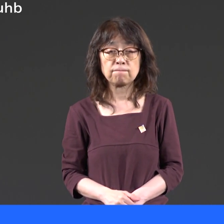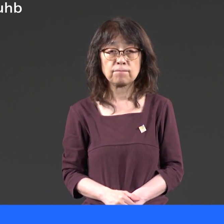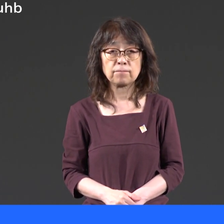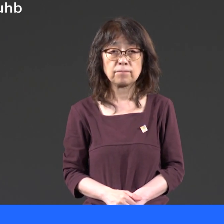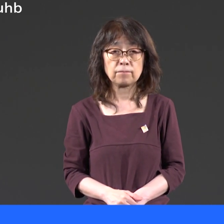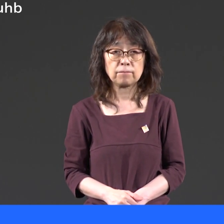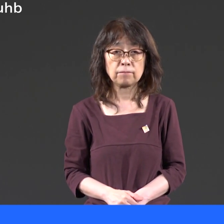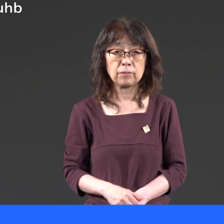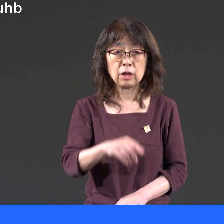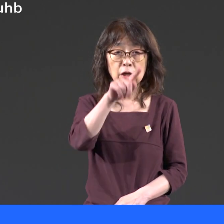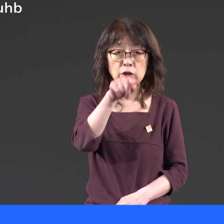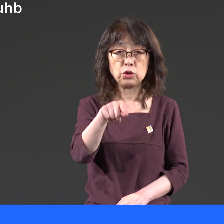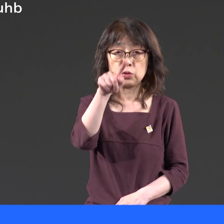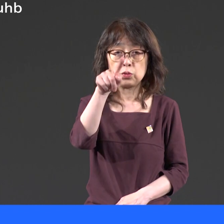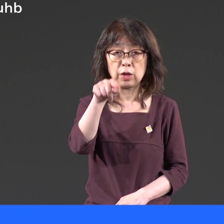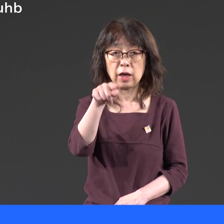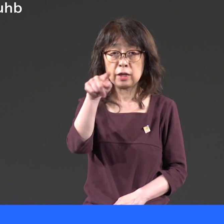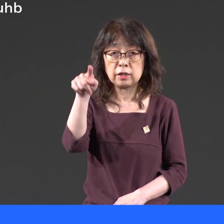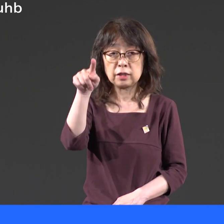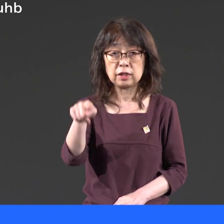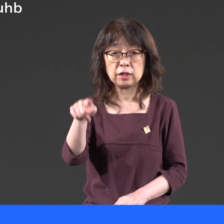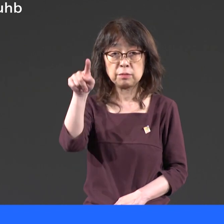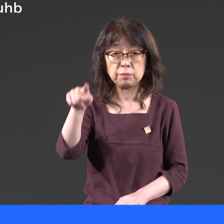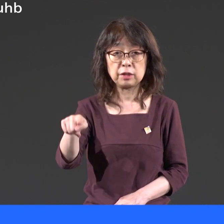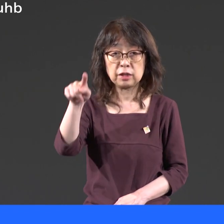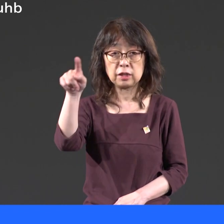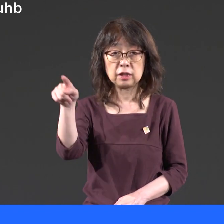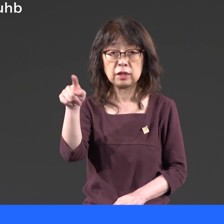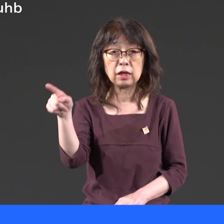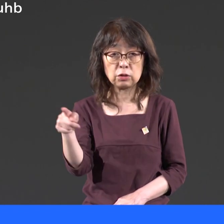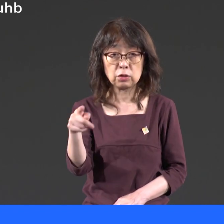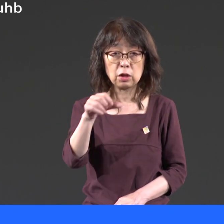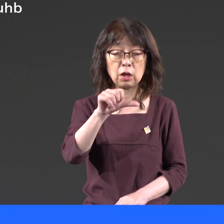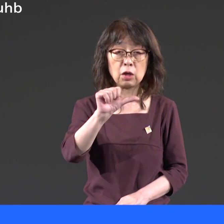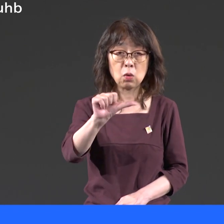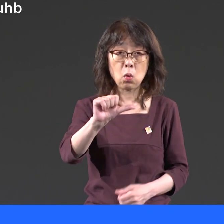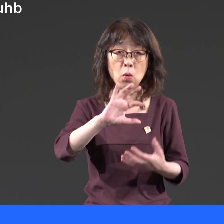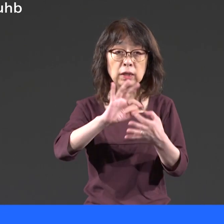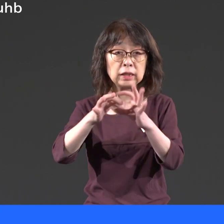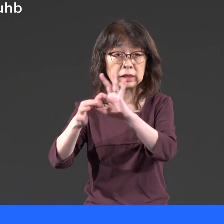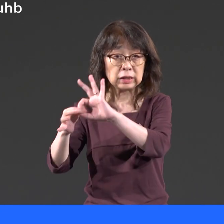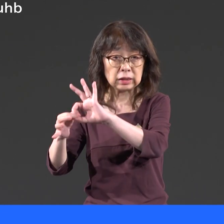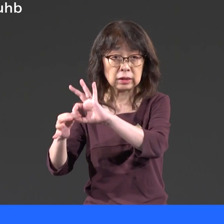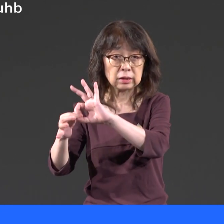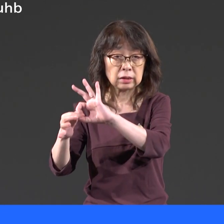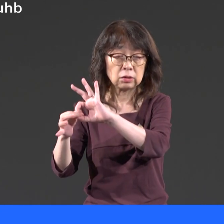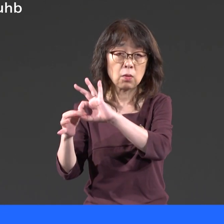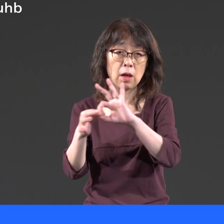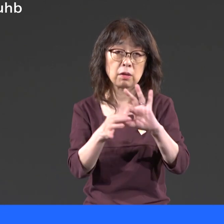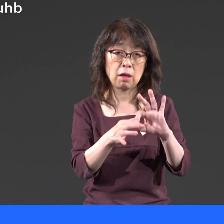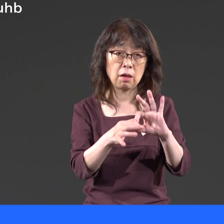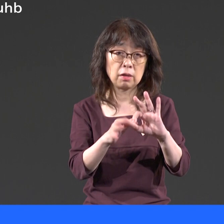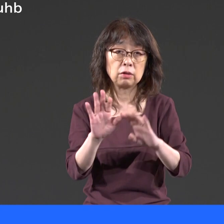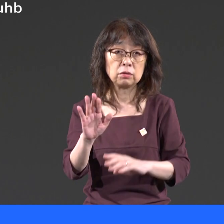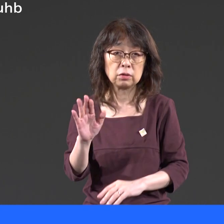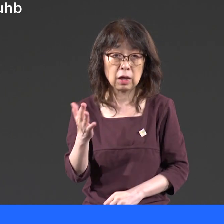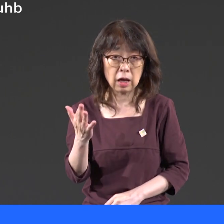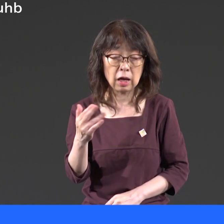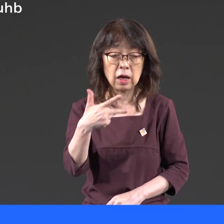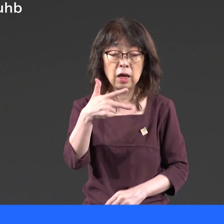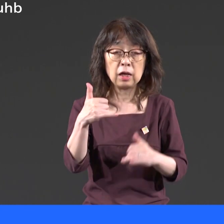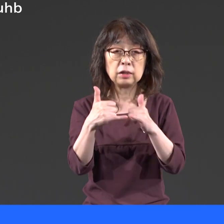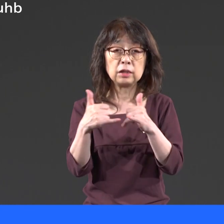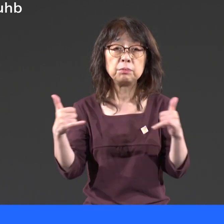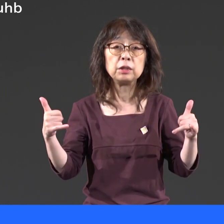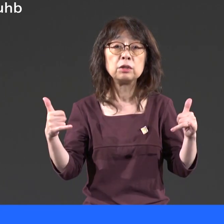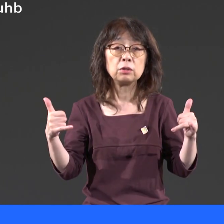UHB の三宅と申します。 はい、 五輪の関係だったんですけれども、はい まあ、市民のですね、ま